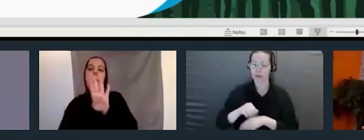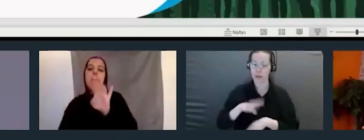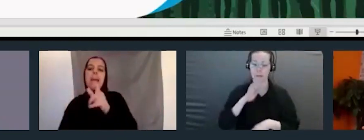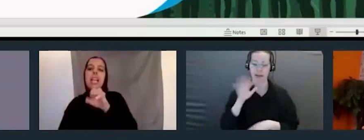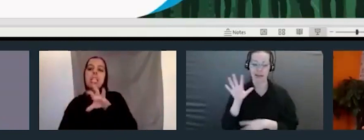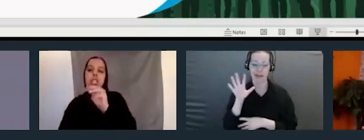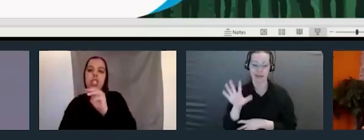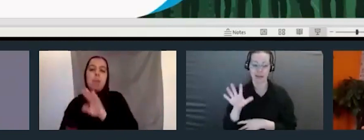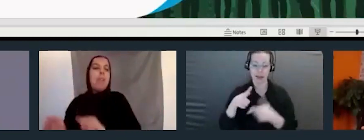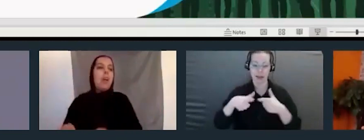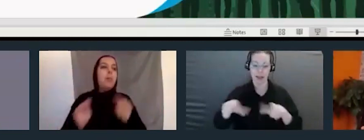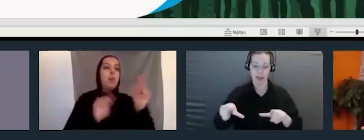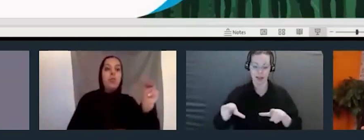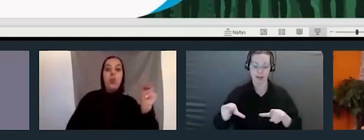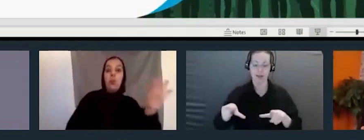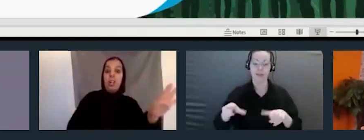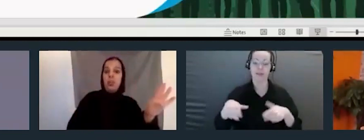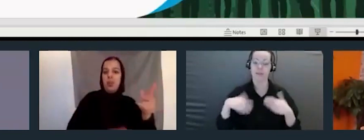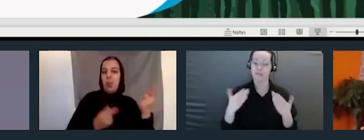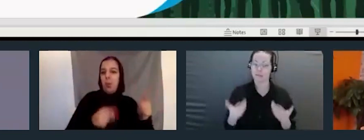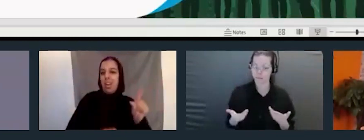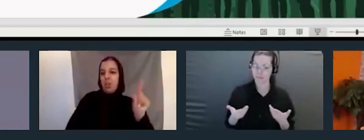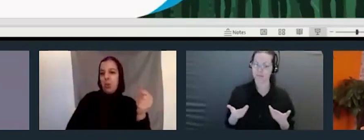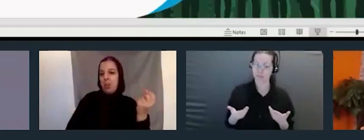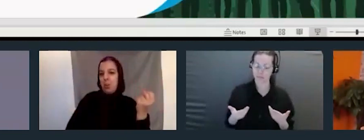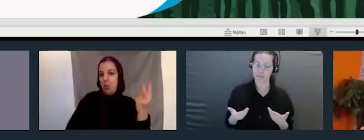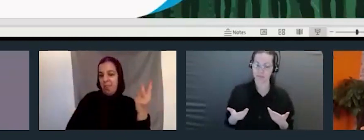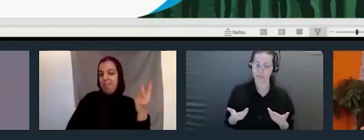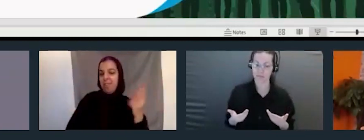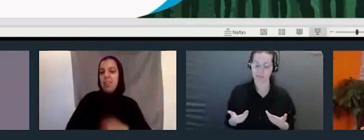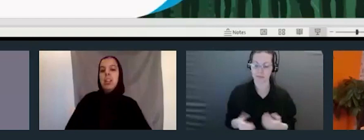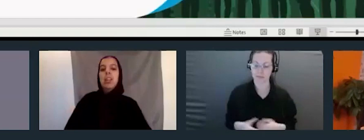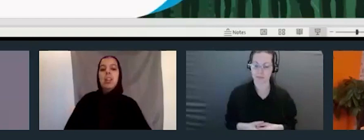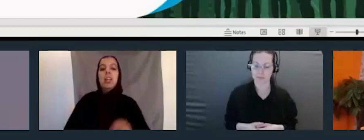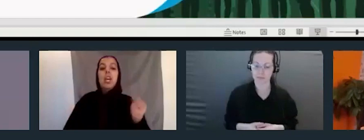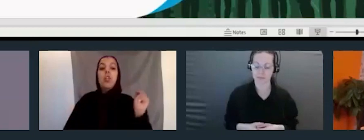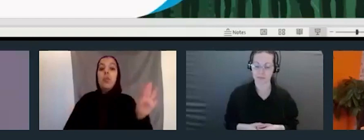2012. Le Nouveau-Brunswick, c'est la seule province bilingue.